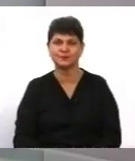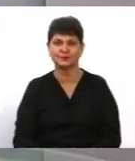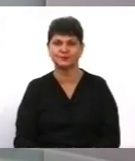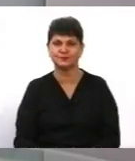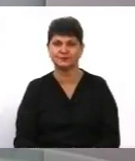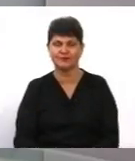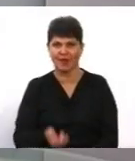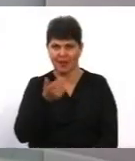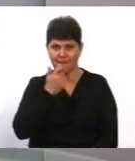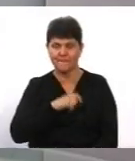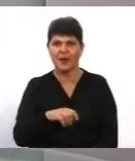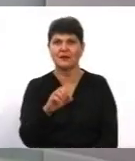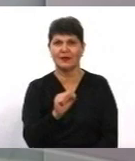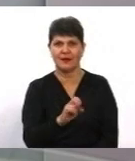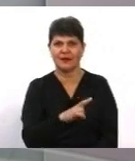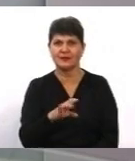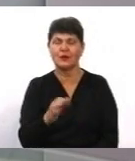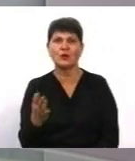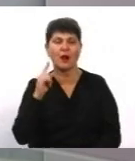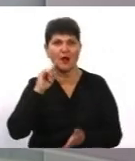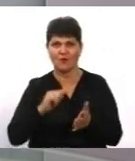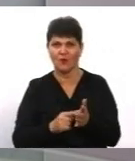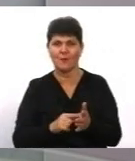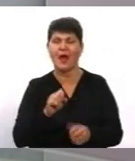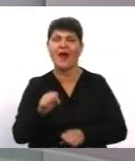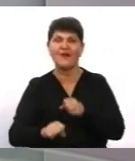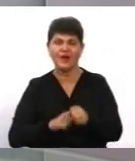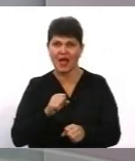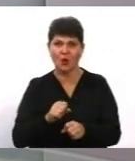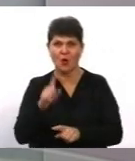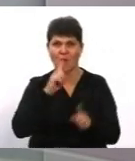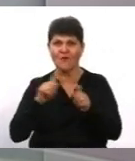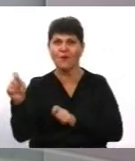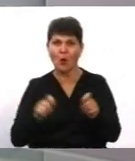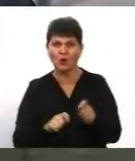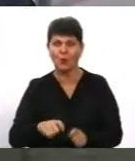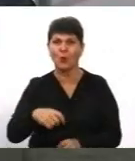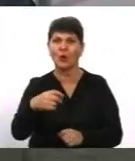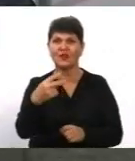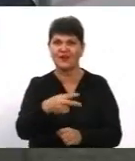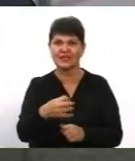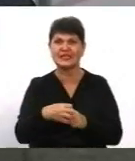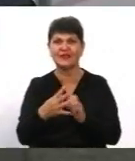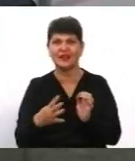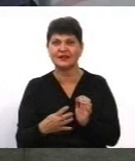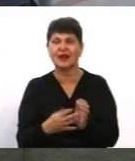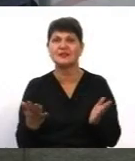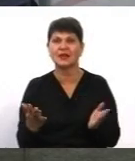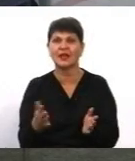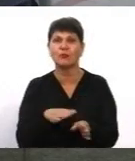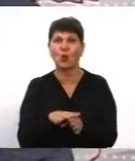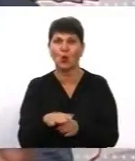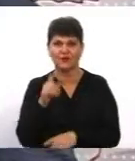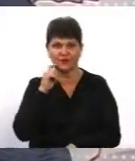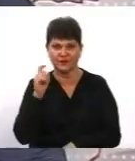Отже, пане Андрію, якою була мета велофоруму 2019, що проходив у Вінниці? В першу чергу метою